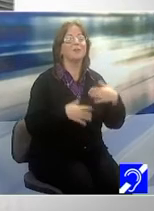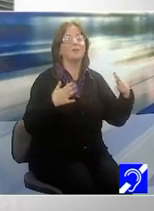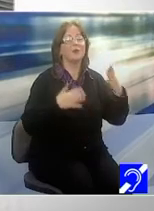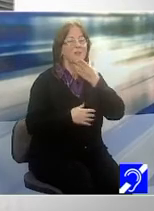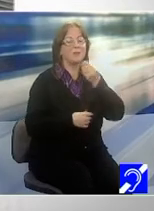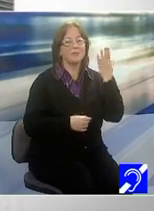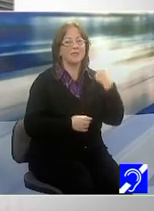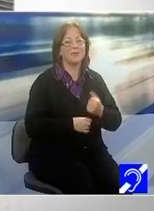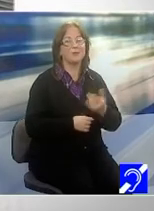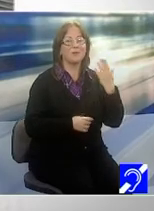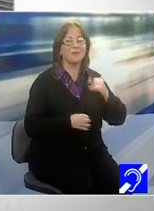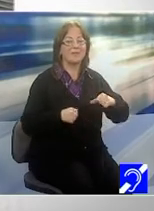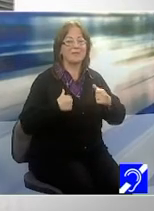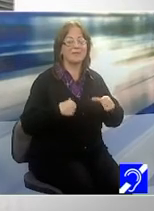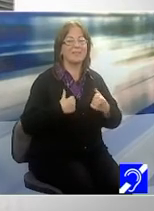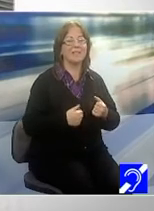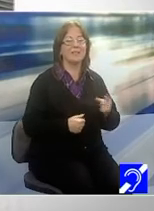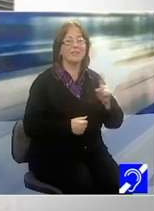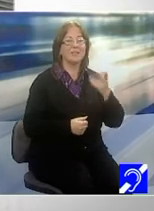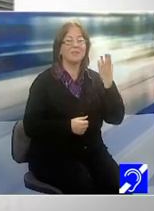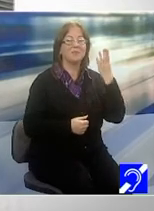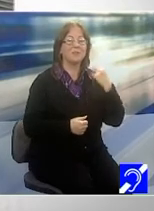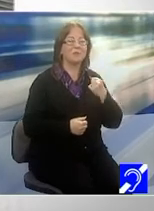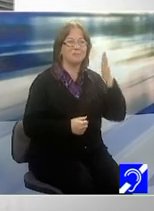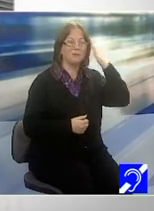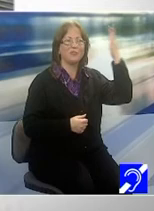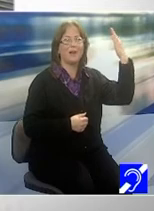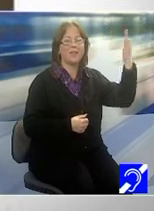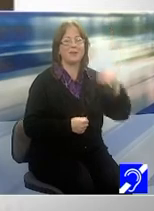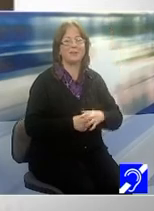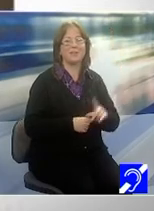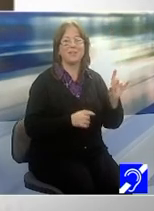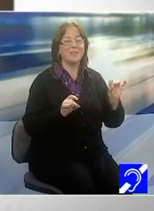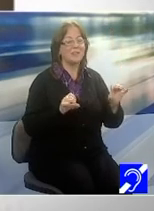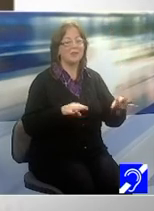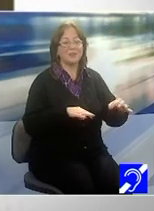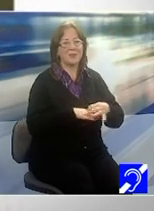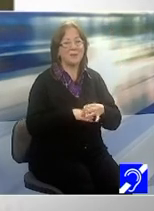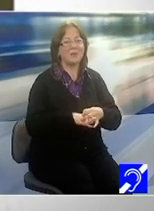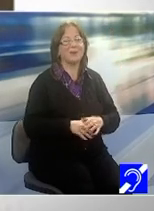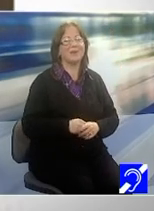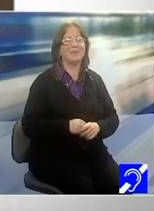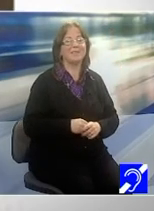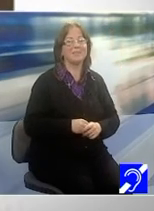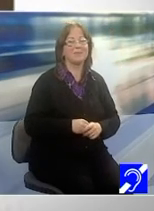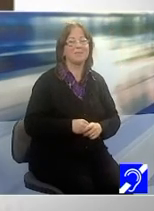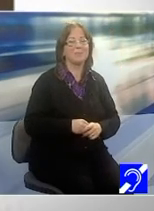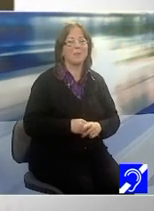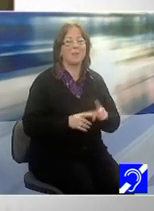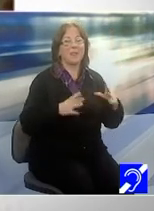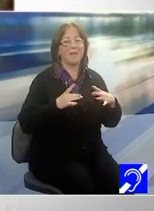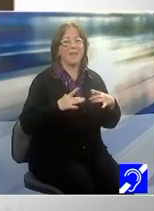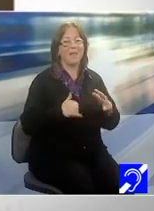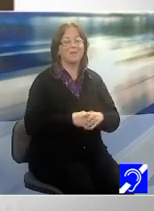Erau tineri, încă nu erau atât de faimoși. Nu erau recăsătoriți, unii dintre ei. Exact. Erau